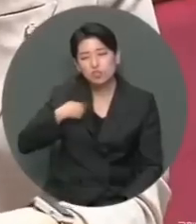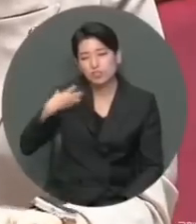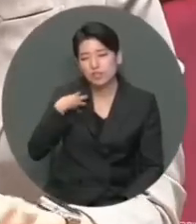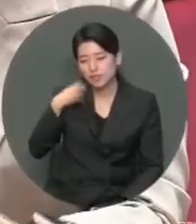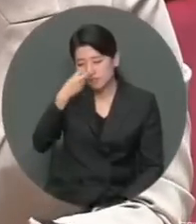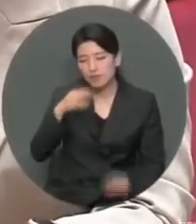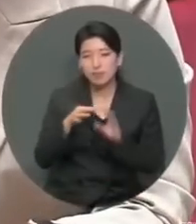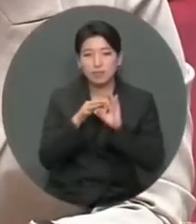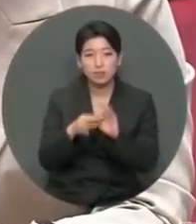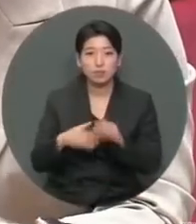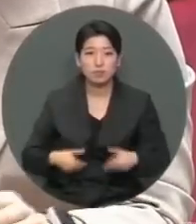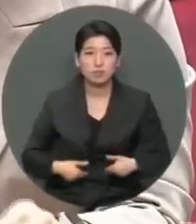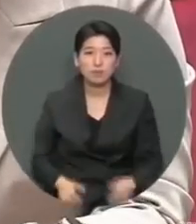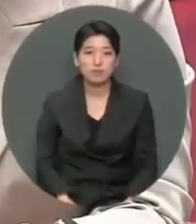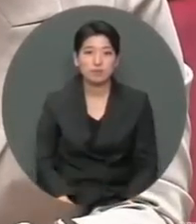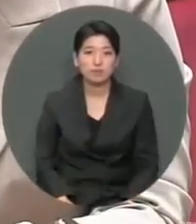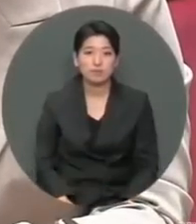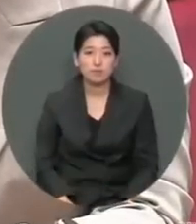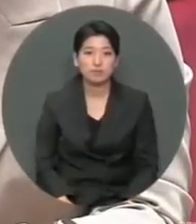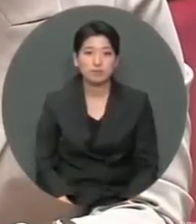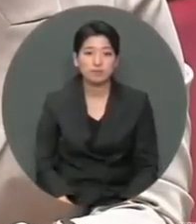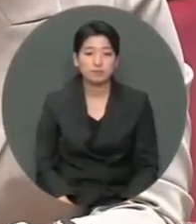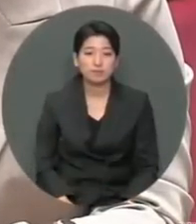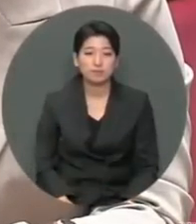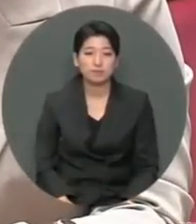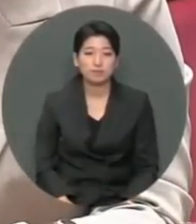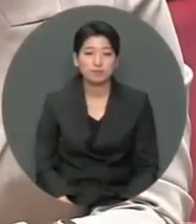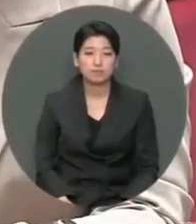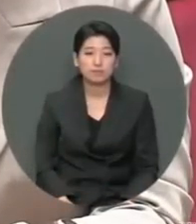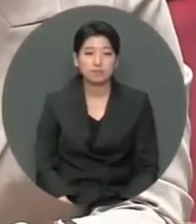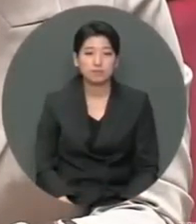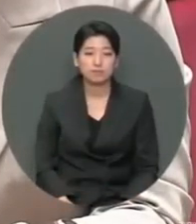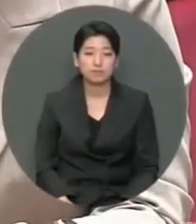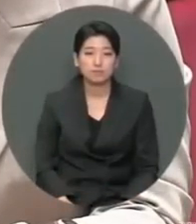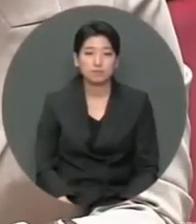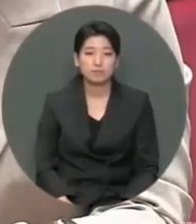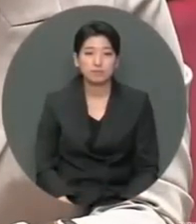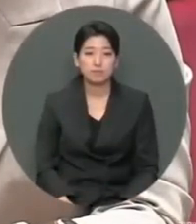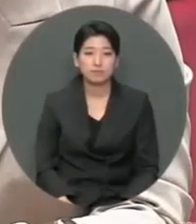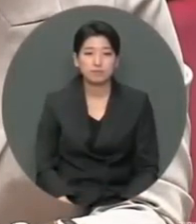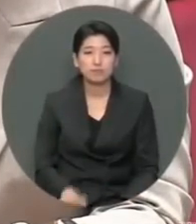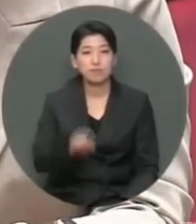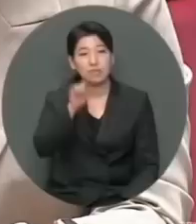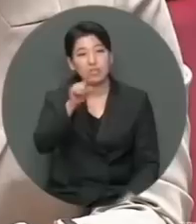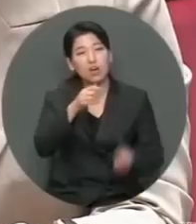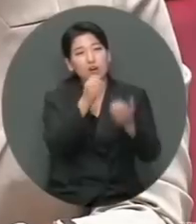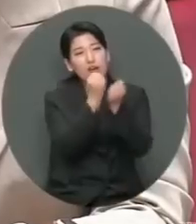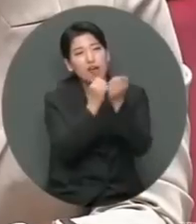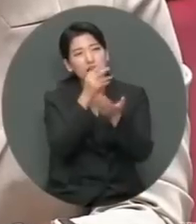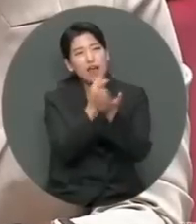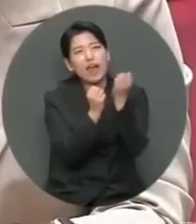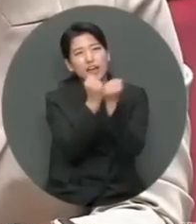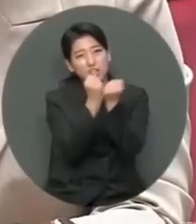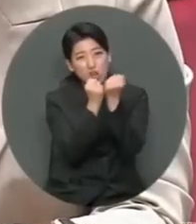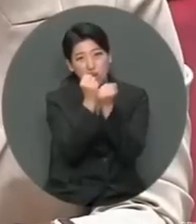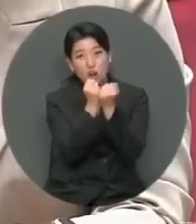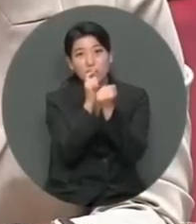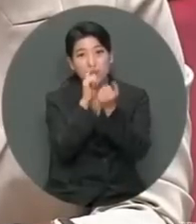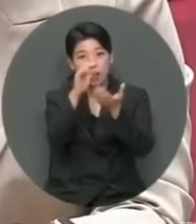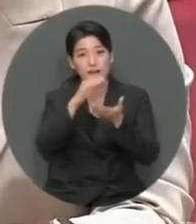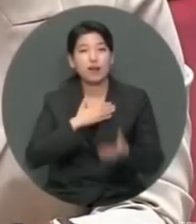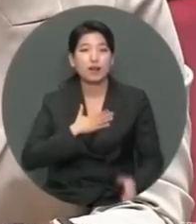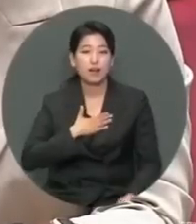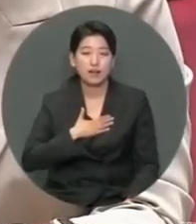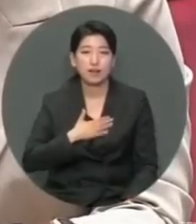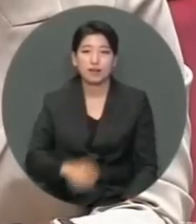이렇게 얘기하면 맞는 표현인 거 아닙니까? 우리 저것을 해석하고 하시는 거는 다 맞는 말씀이고요.